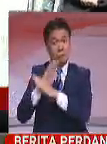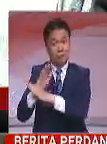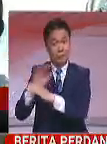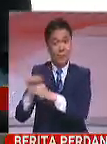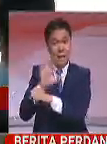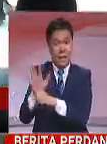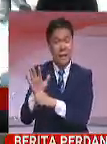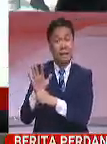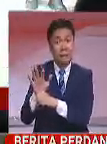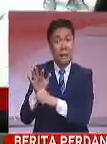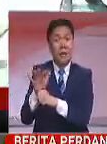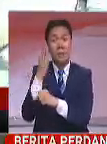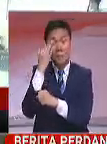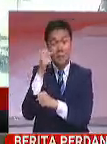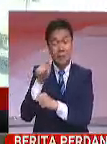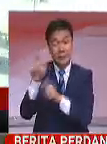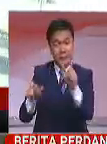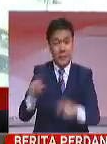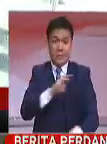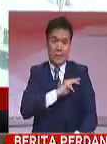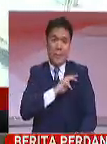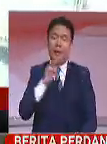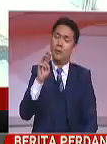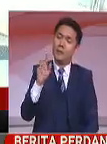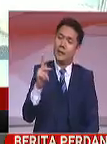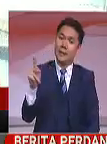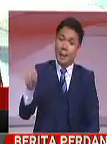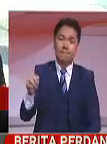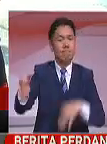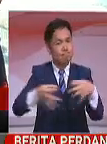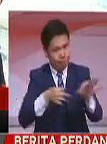akan dibuat atas nasihat Kementerian Kesihatan.